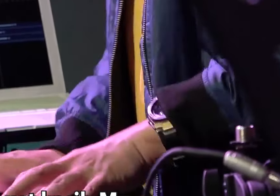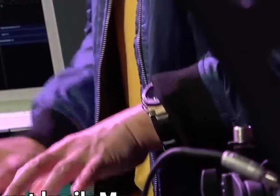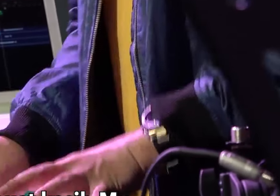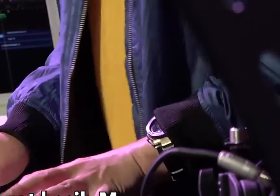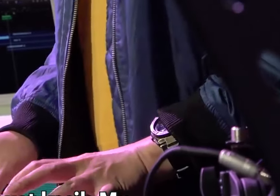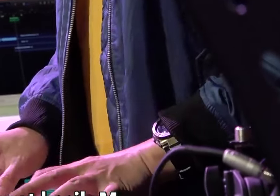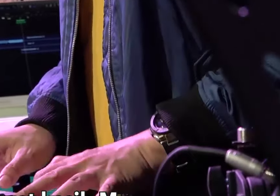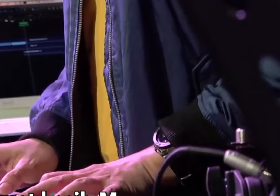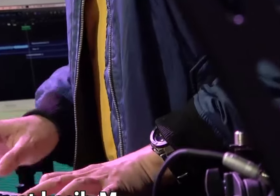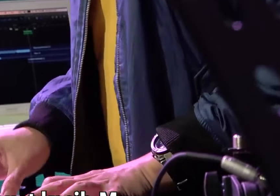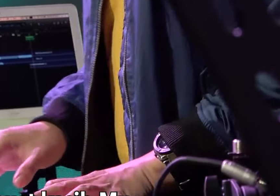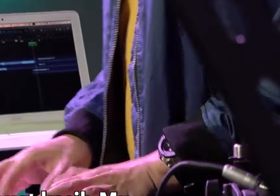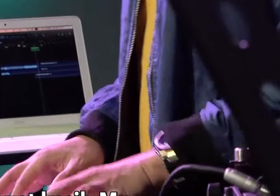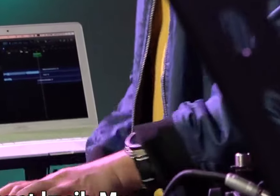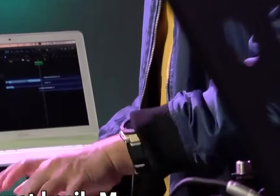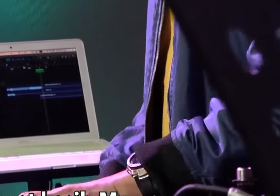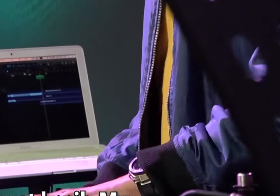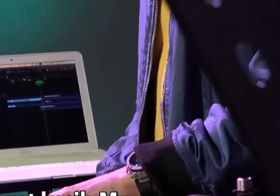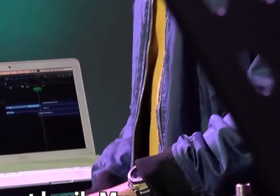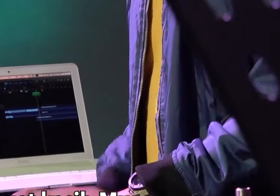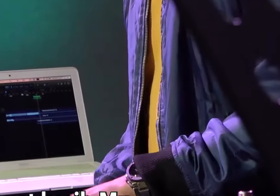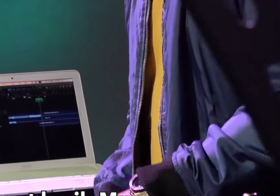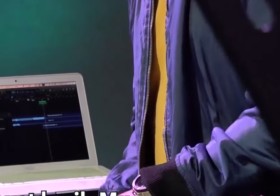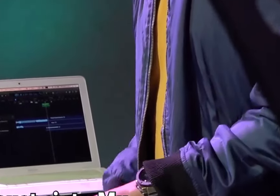kasih buat kasih-Mu,